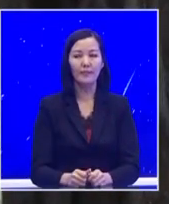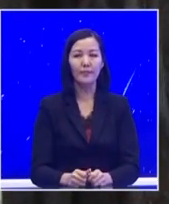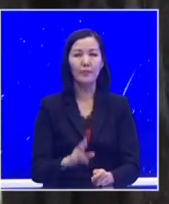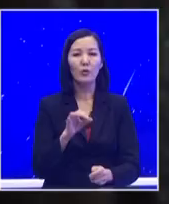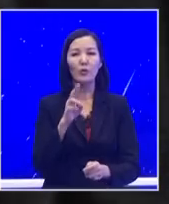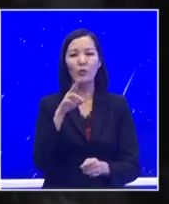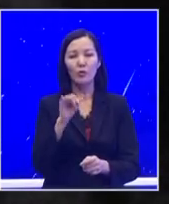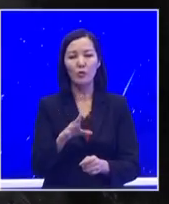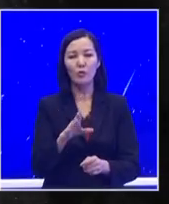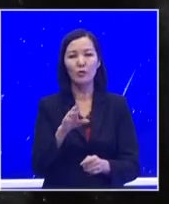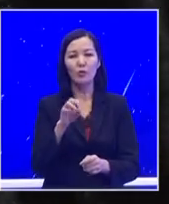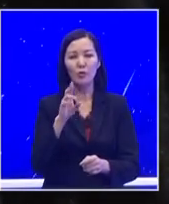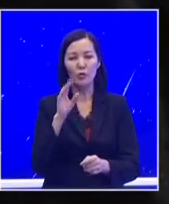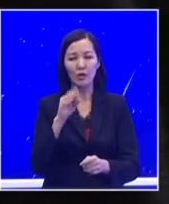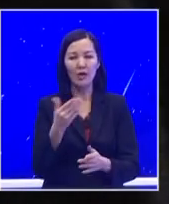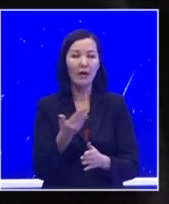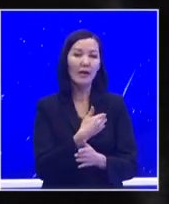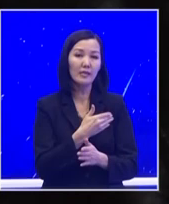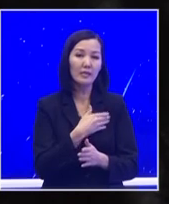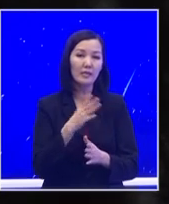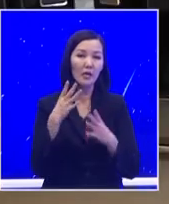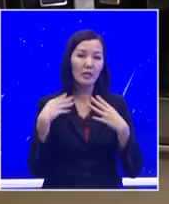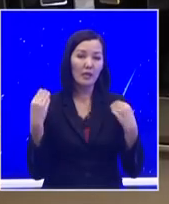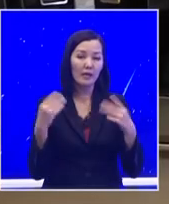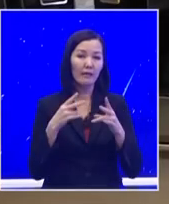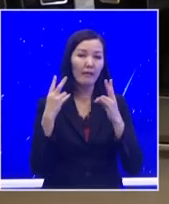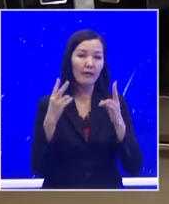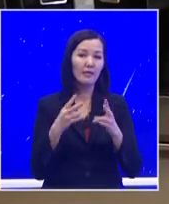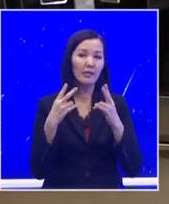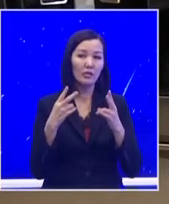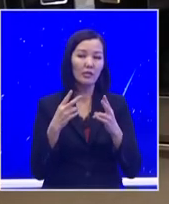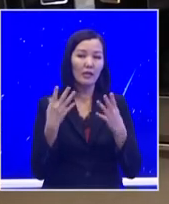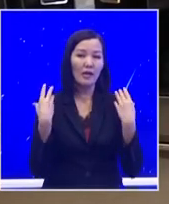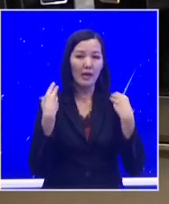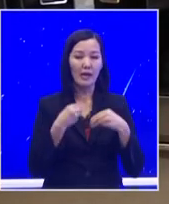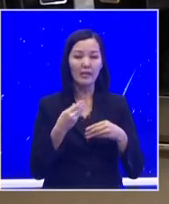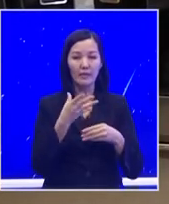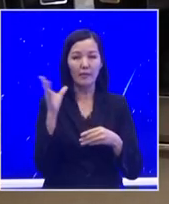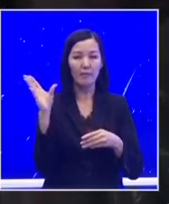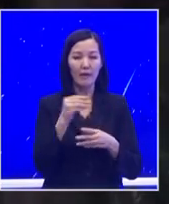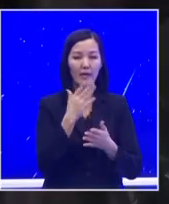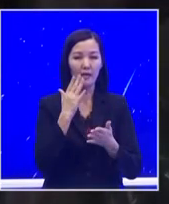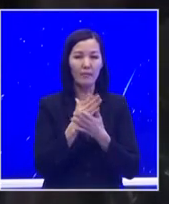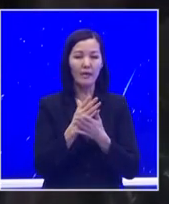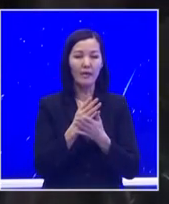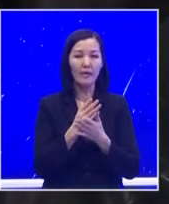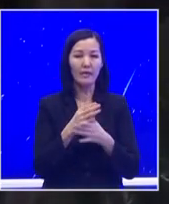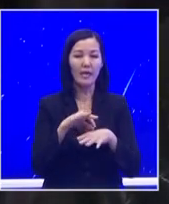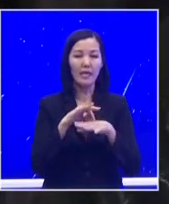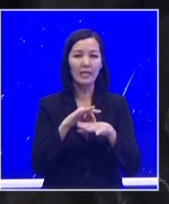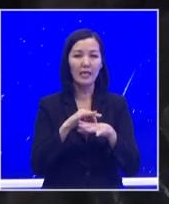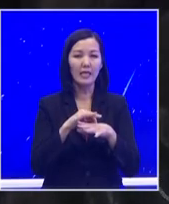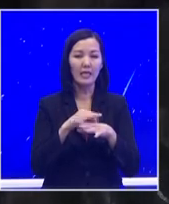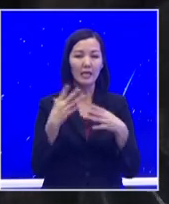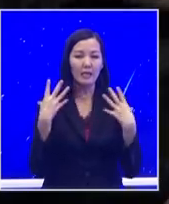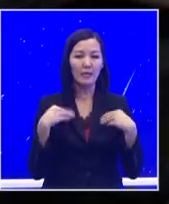бұлғын, сусар. Қайсысын қалайсыз? Нәзік жандыларға арналған жағалы сыртқы киімнің мұнда бәрі бар. Табиғи тері өнімдерінің